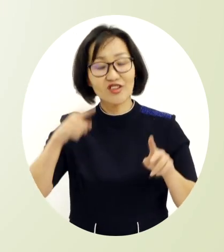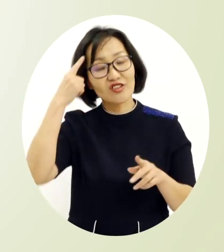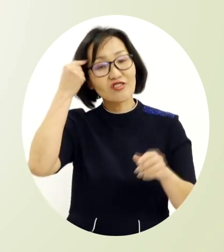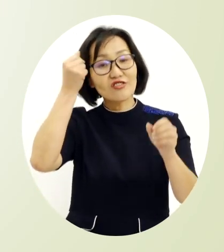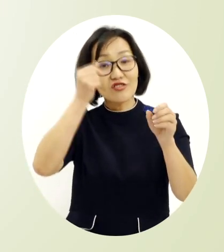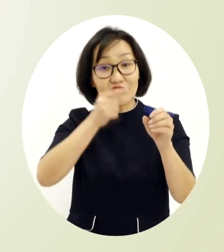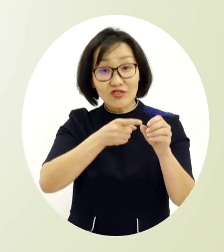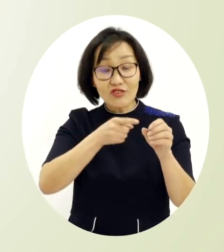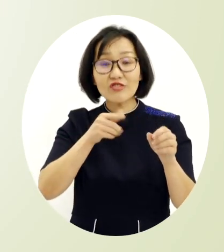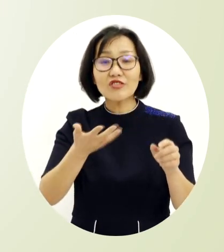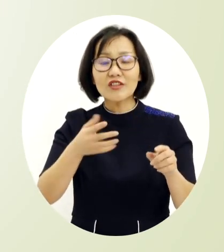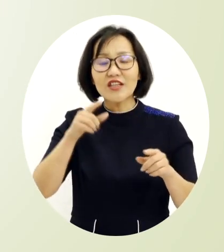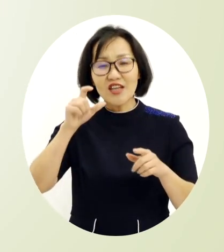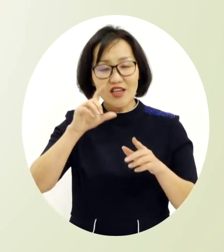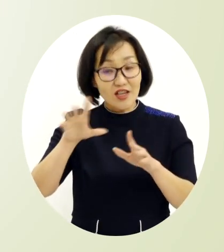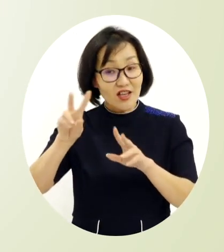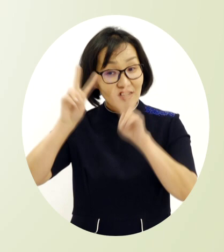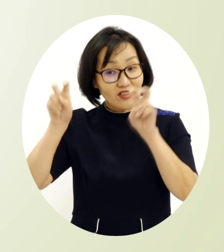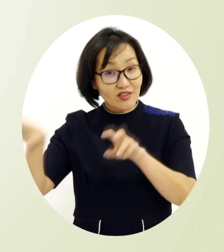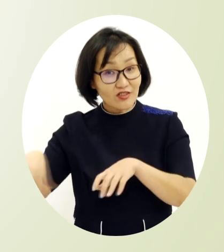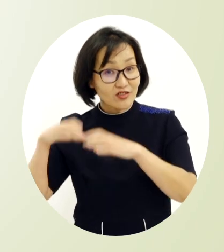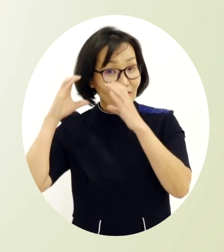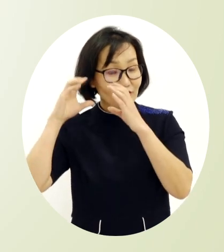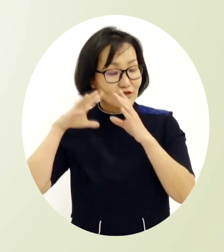нь эхийг сонсож орчныг төсөөлнө.